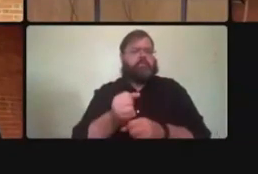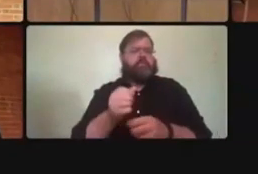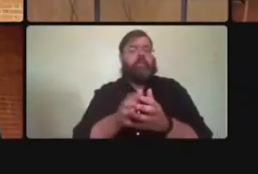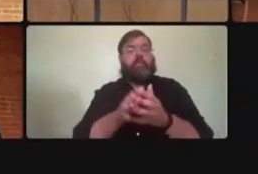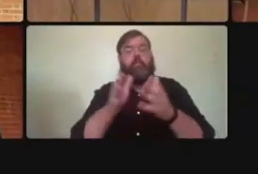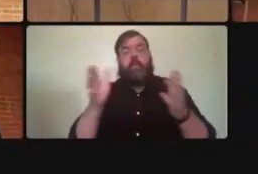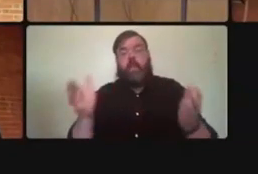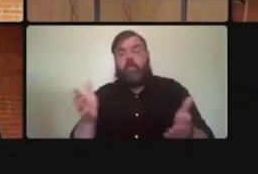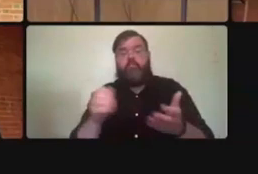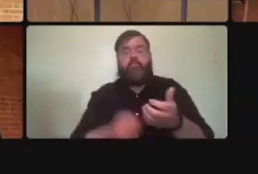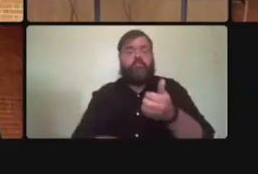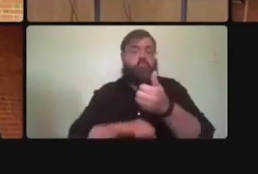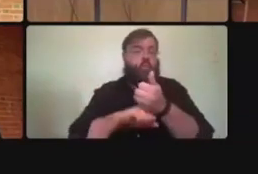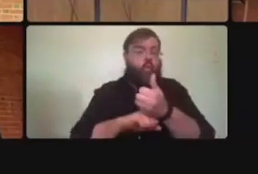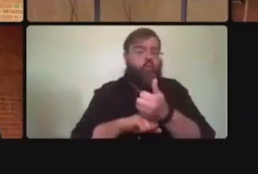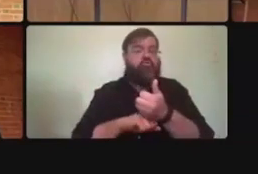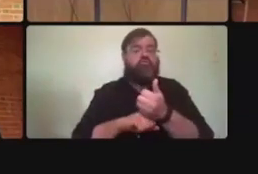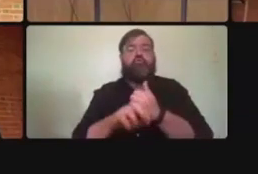hapo awali.